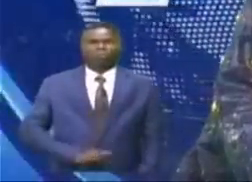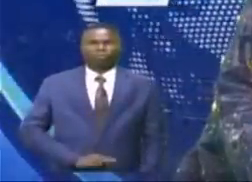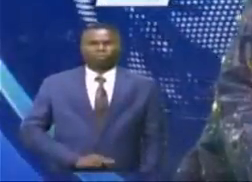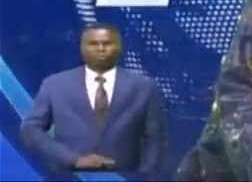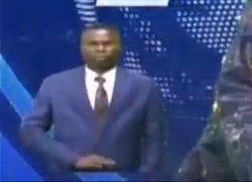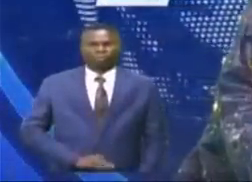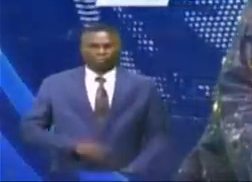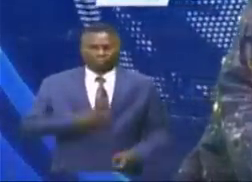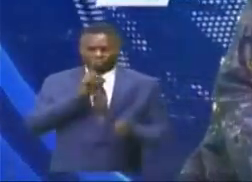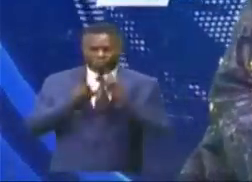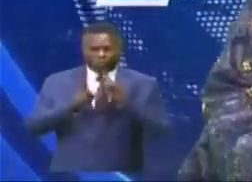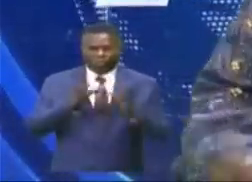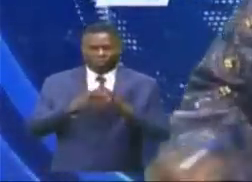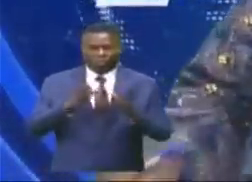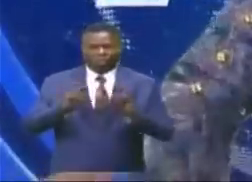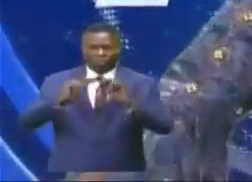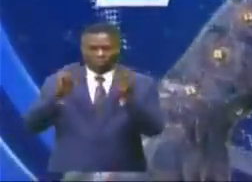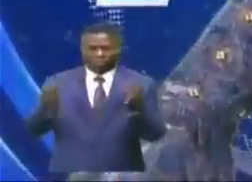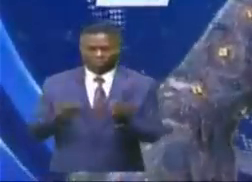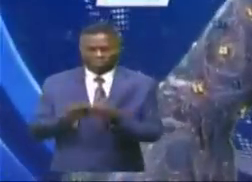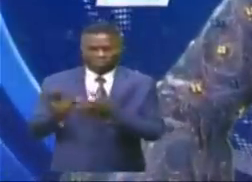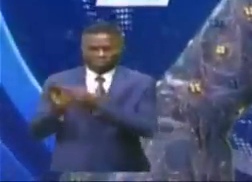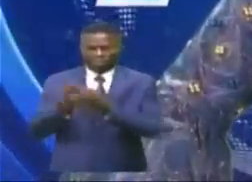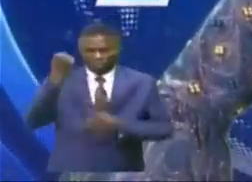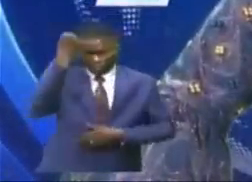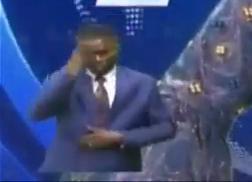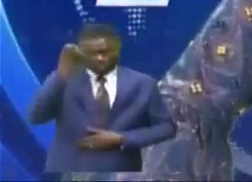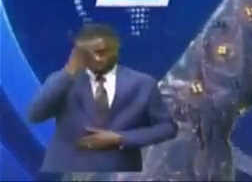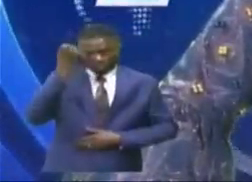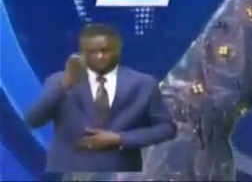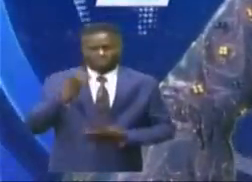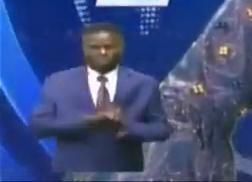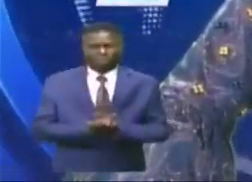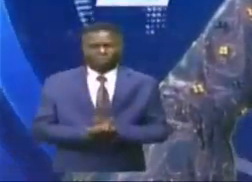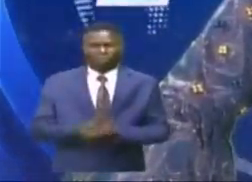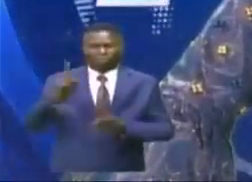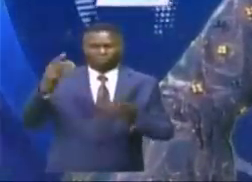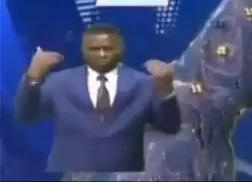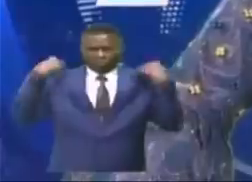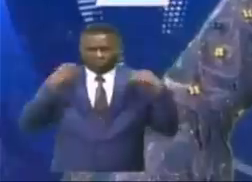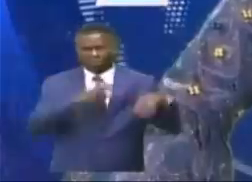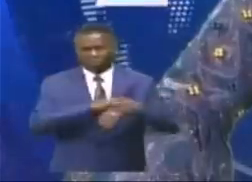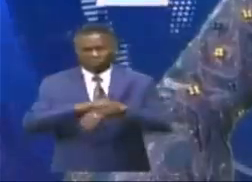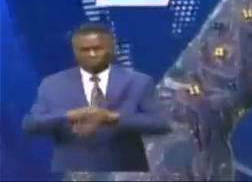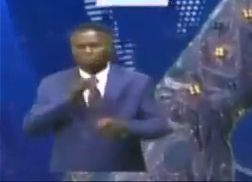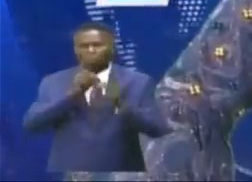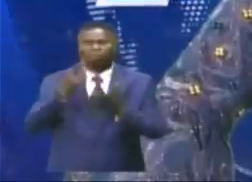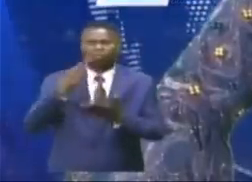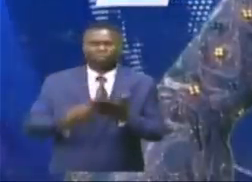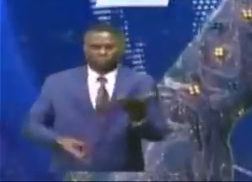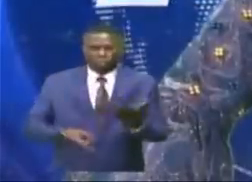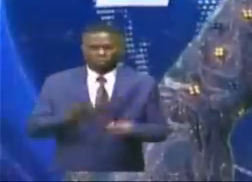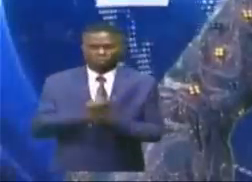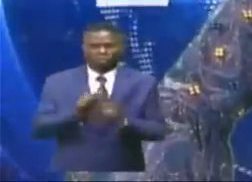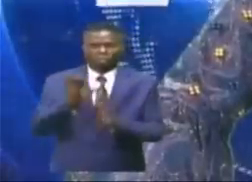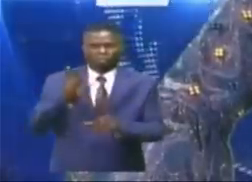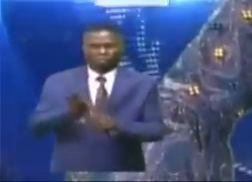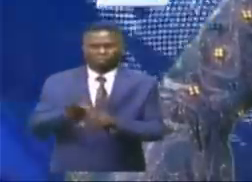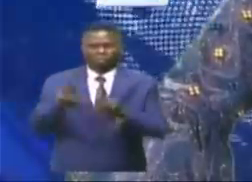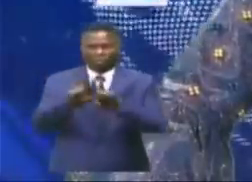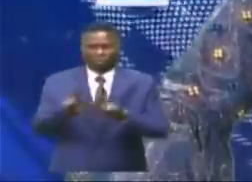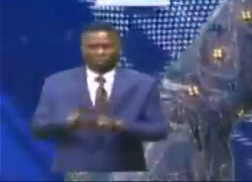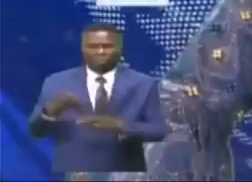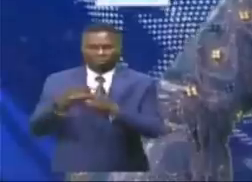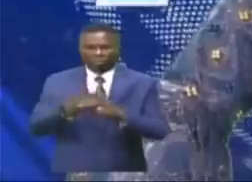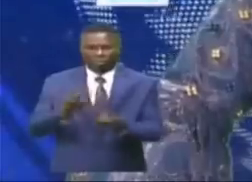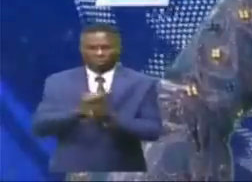Tshisekedi s'est entretenu avec une délégation de l'Union européenne conduite par Didier Reynders. Au cœur de leurs échanges, les élections et la situation